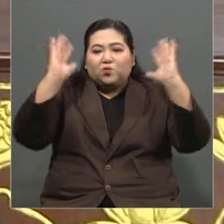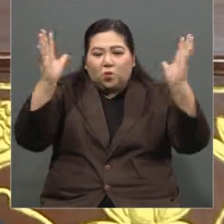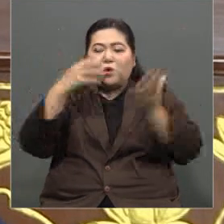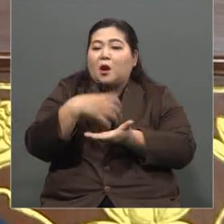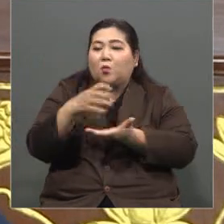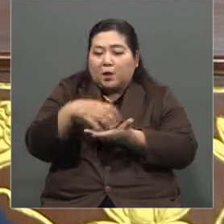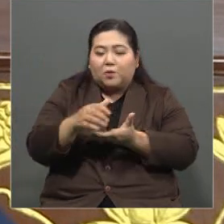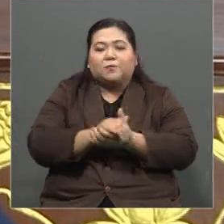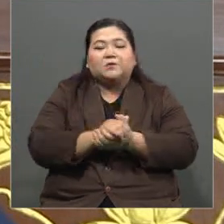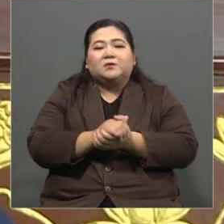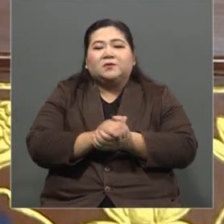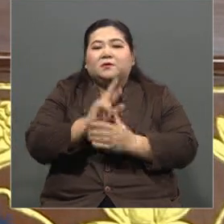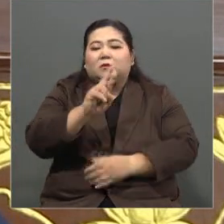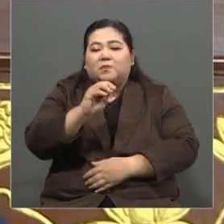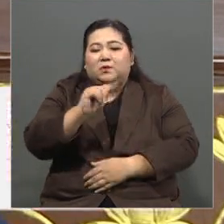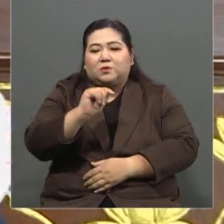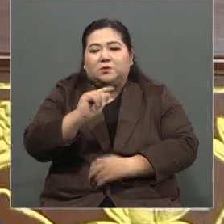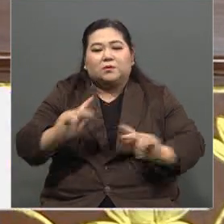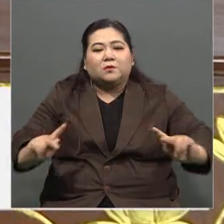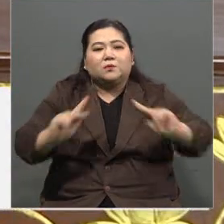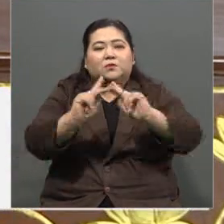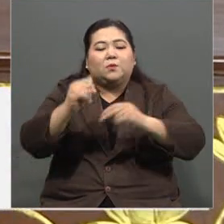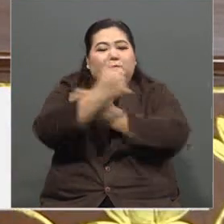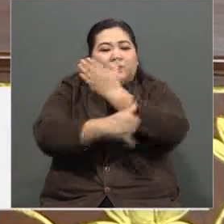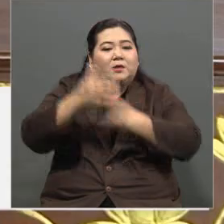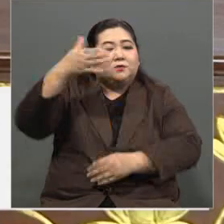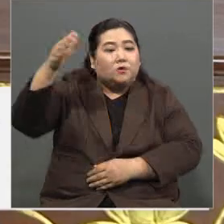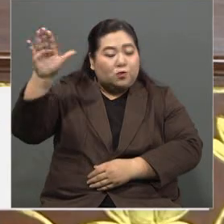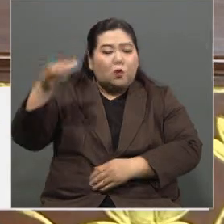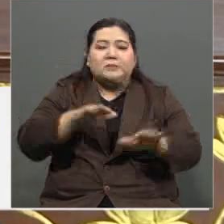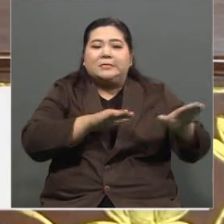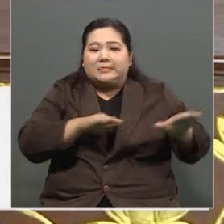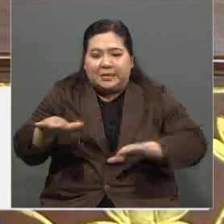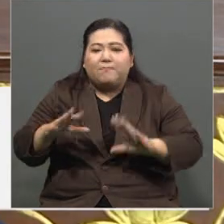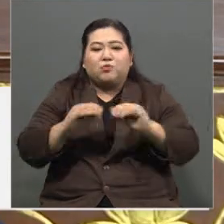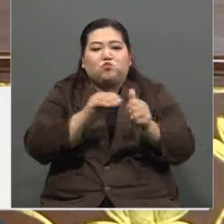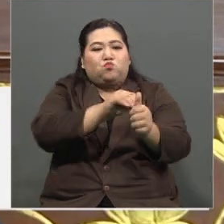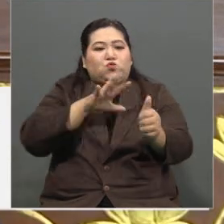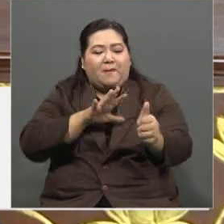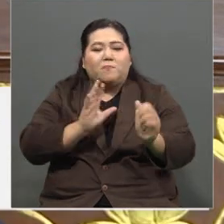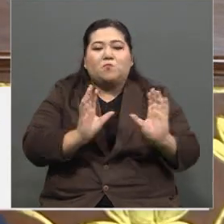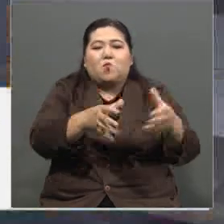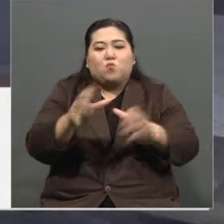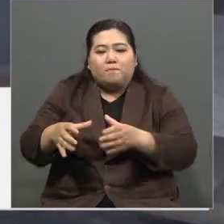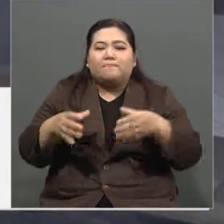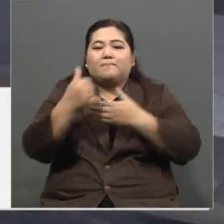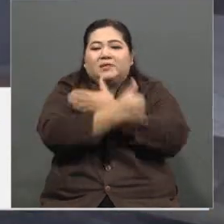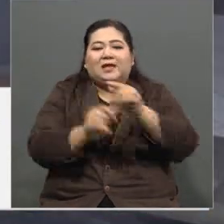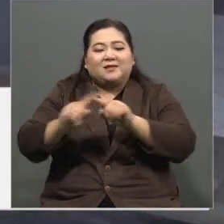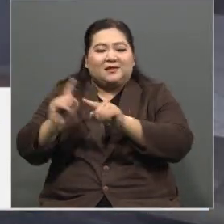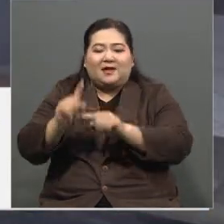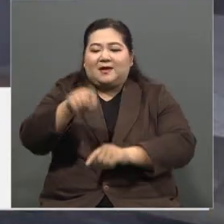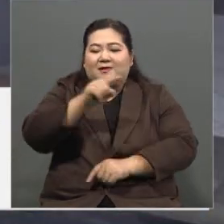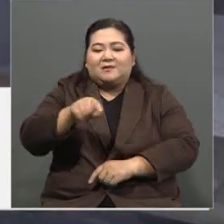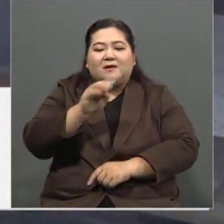คุณมาริตเสงี่ยมพงษ์รัฐมนตรีว่าการกระทรวงการต่างประเทศเตรียมจะเข้าร่วมการประชุมระดับผู้นำระหว่างกลุ่มประเทศ brixนะครับกับกลุ่ม